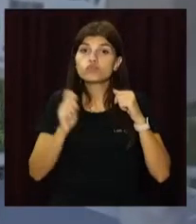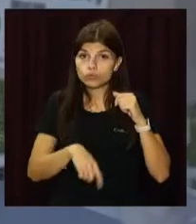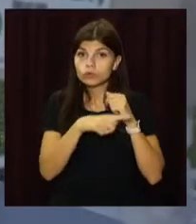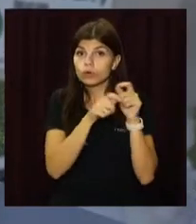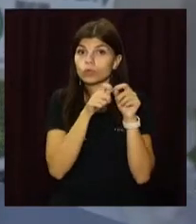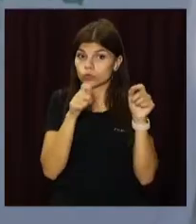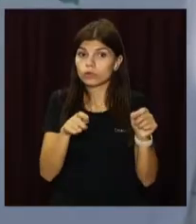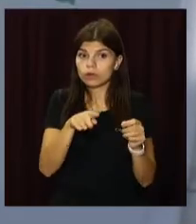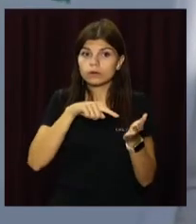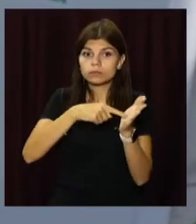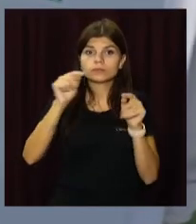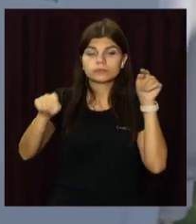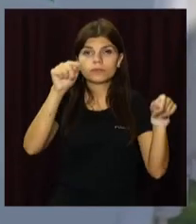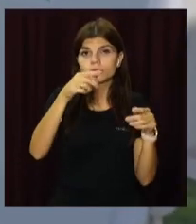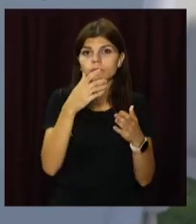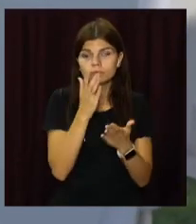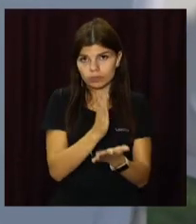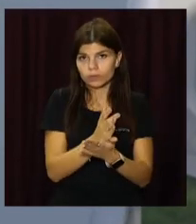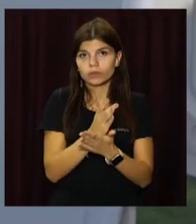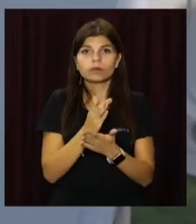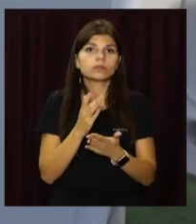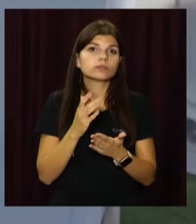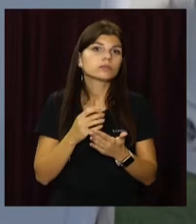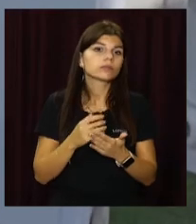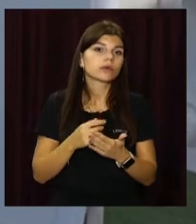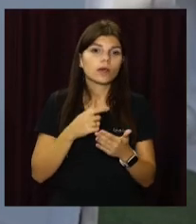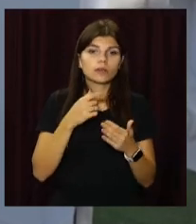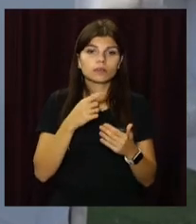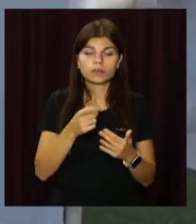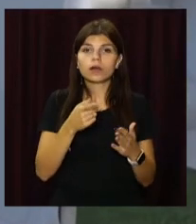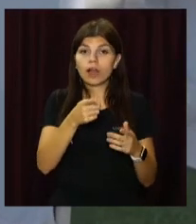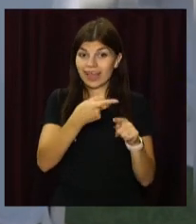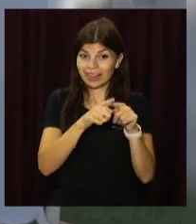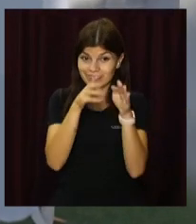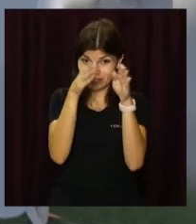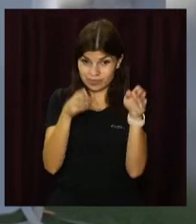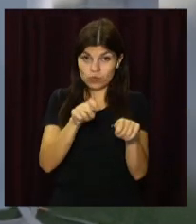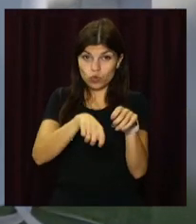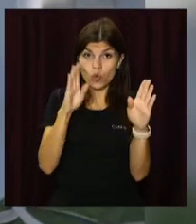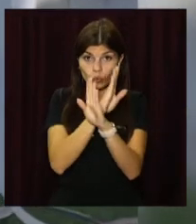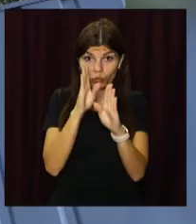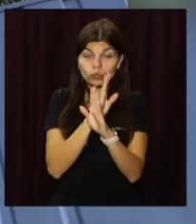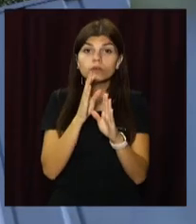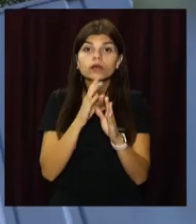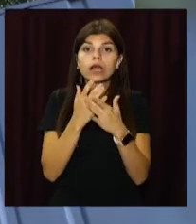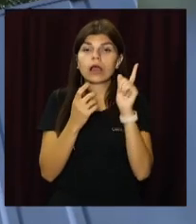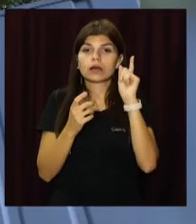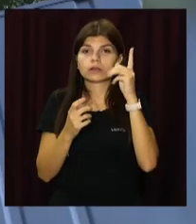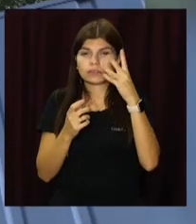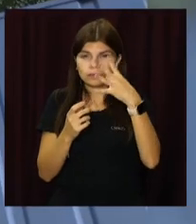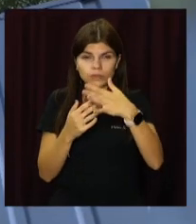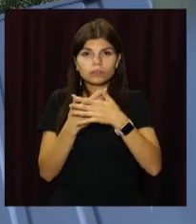нині мережа нараховує понад 500 пунктів. Пристрої вимірюють рівень забруднення повітря за трьома десятками показників